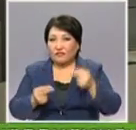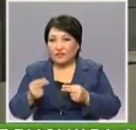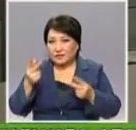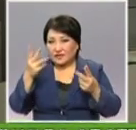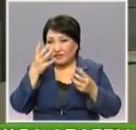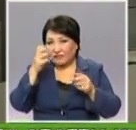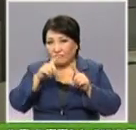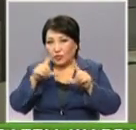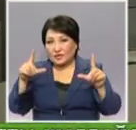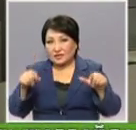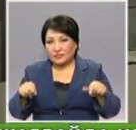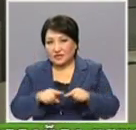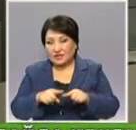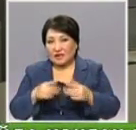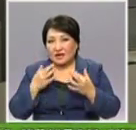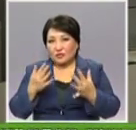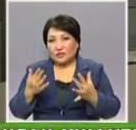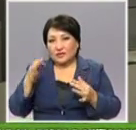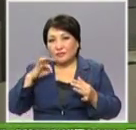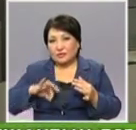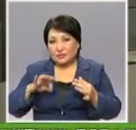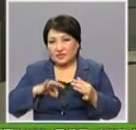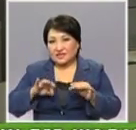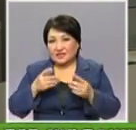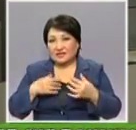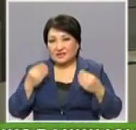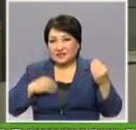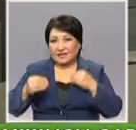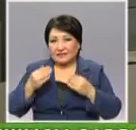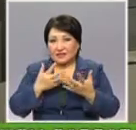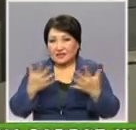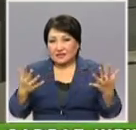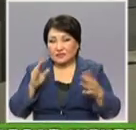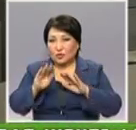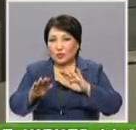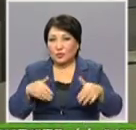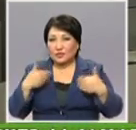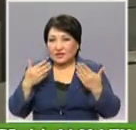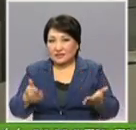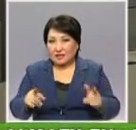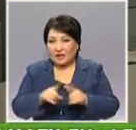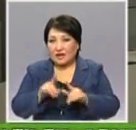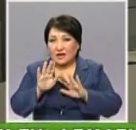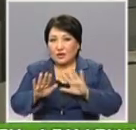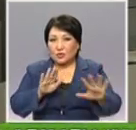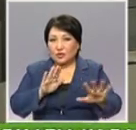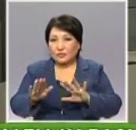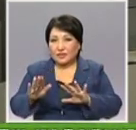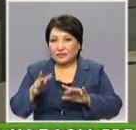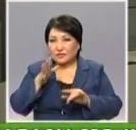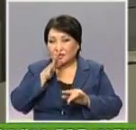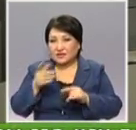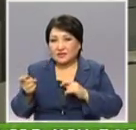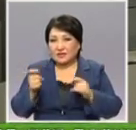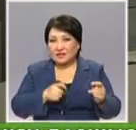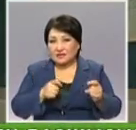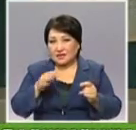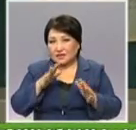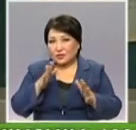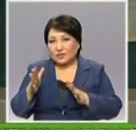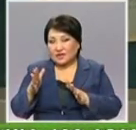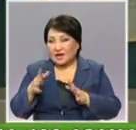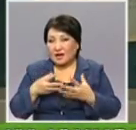астам тұтынған заттары қойылған. Олардың әрқайсысы өзінше сыр шертеді. Көрме Айманов әлеміне жетелеп әкелгендей әсер